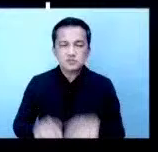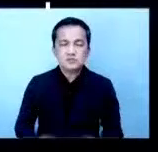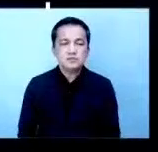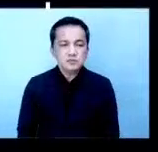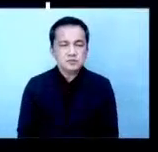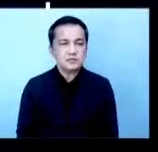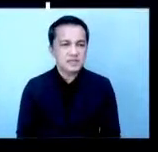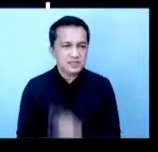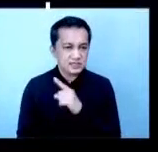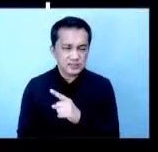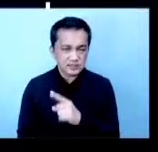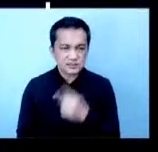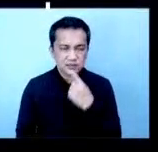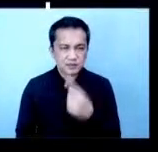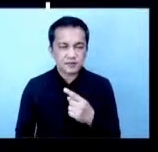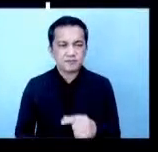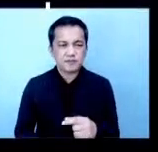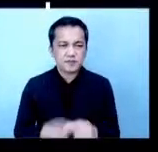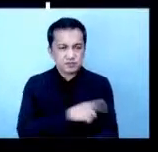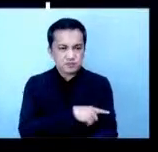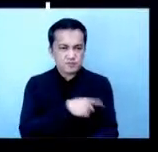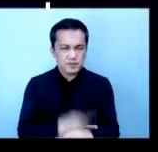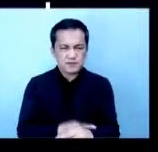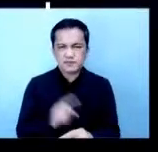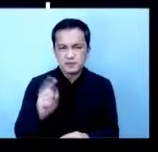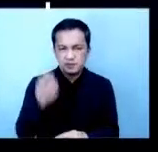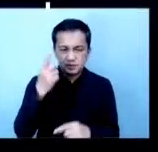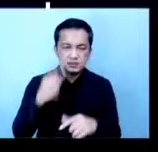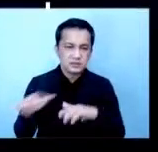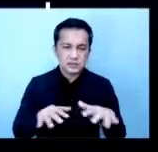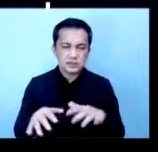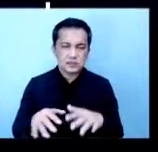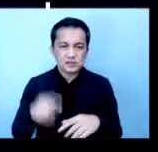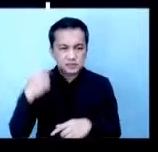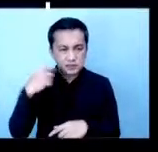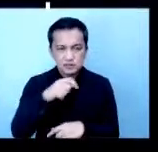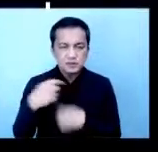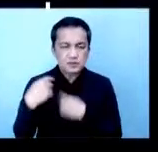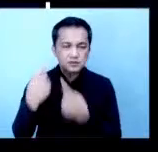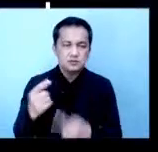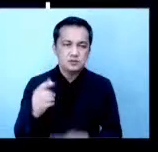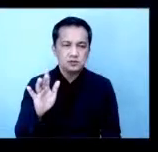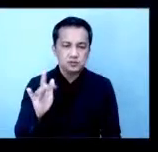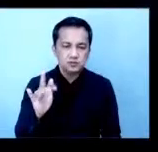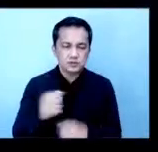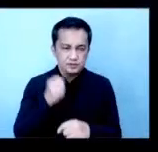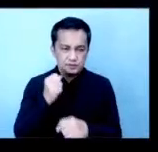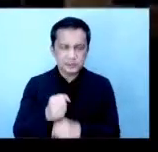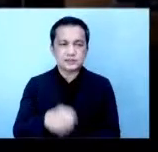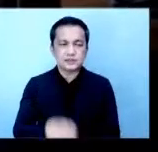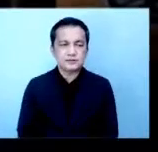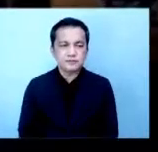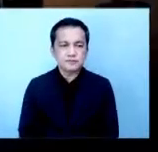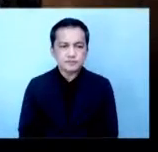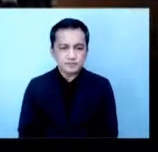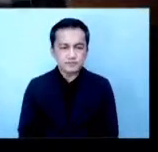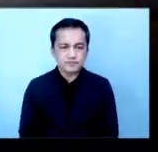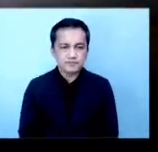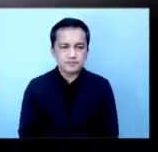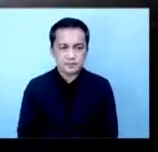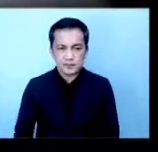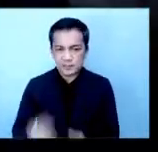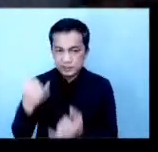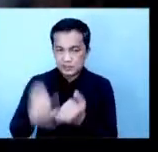ang itinuturing na pinakamalakas na lindol sa Taiwan sa nakalipas na 25 taon. Sa pinakahuling